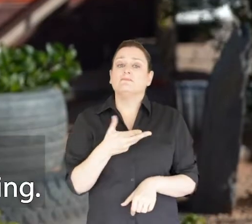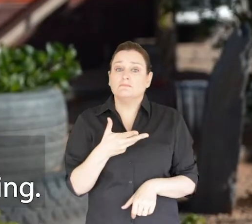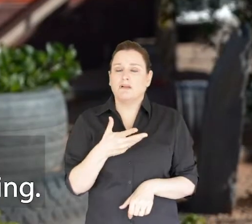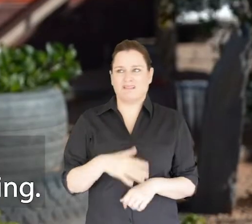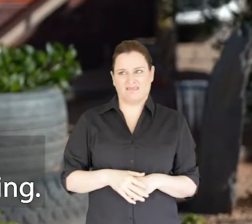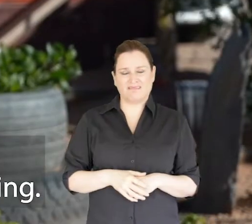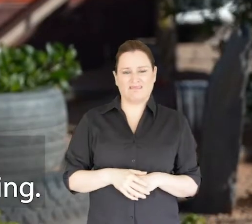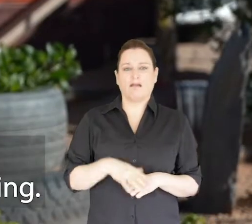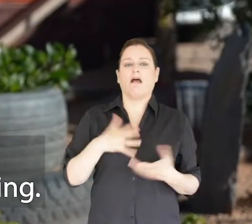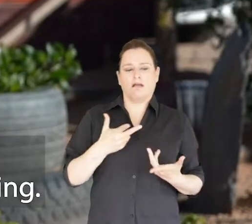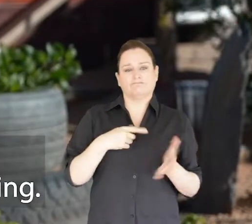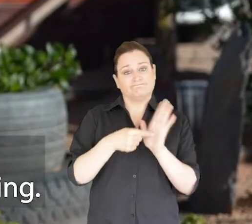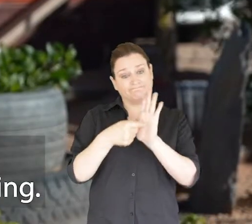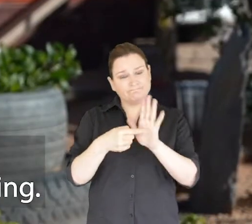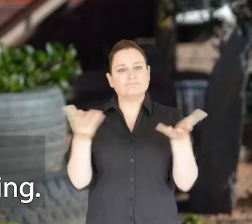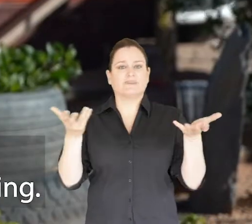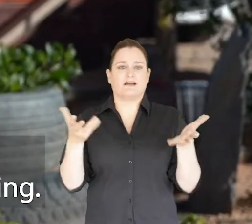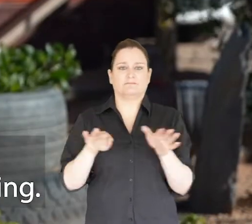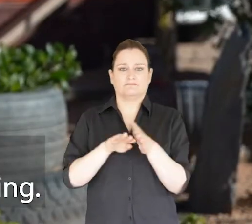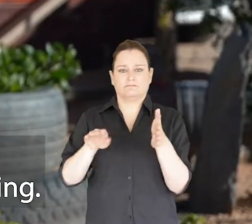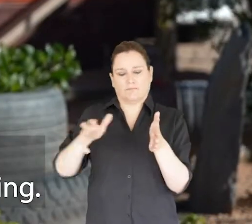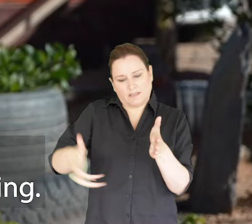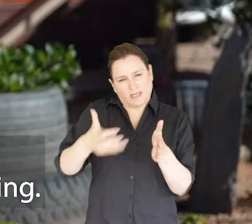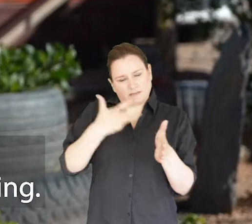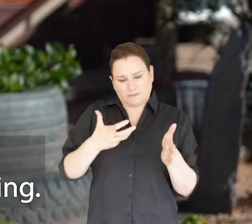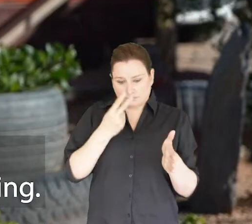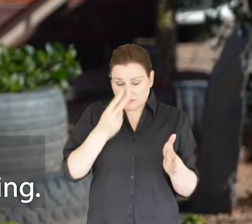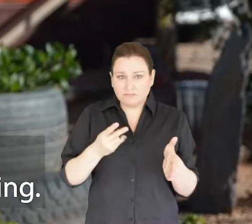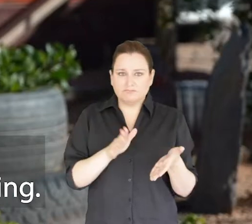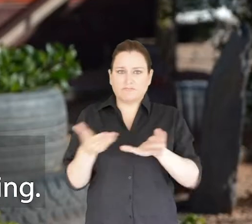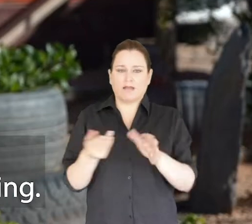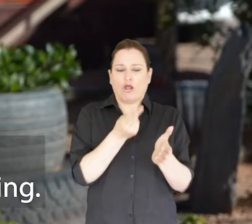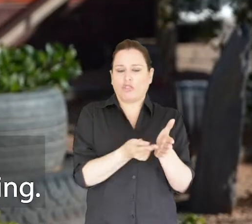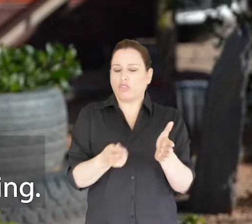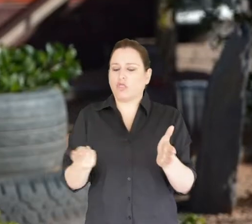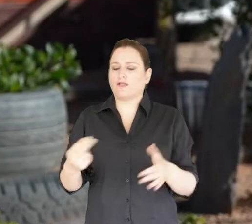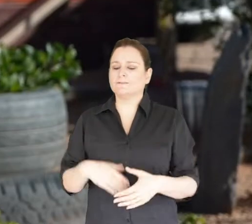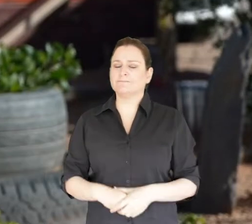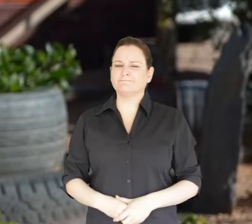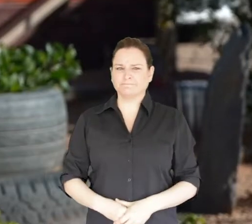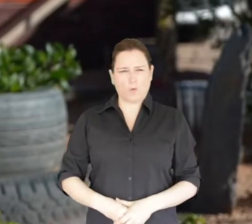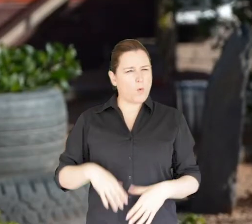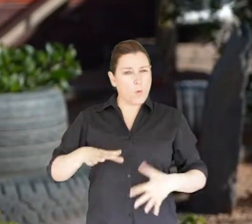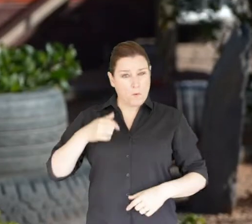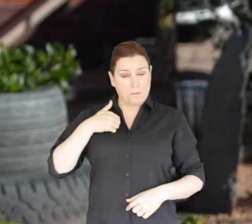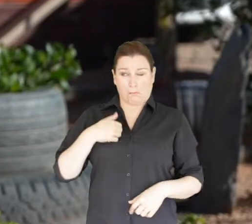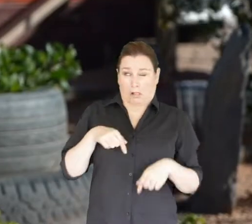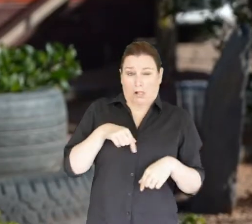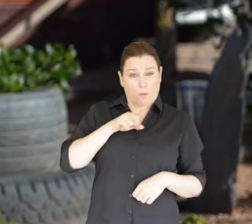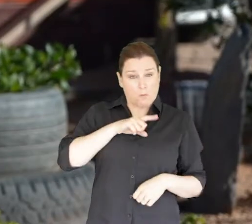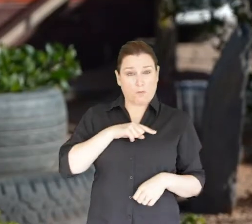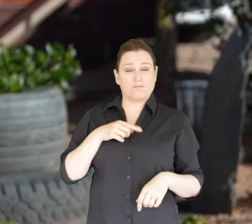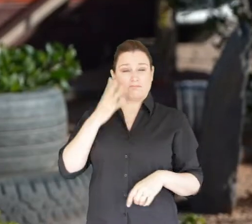Hier lê die geramdes van die lammertjes. Daar is ons geslaat, my mama, ons is geslaat. Ons is so reg en reg vastgemaak